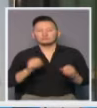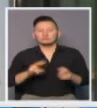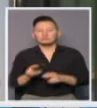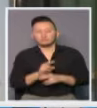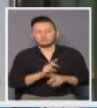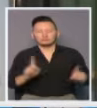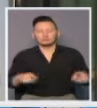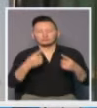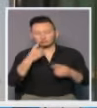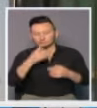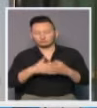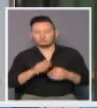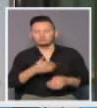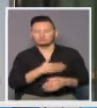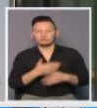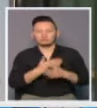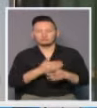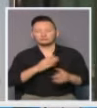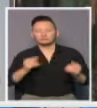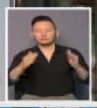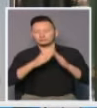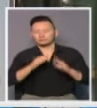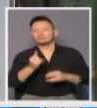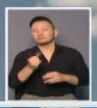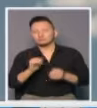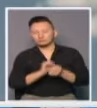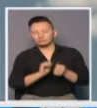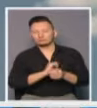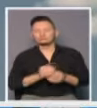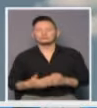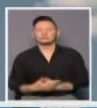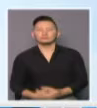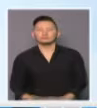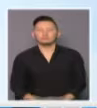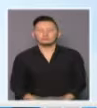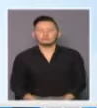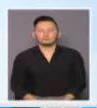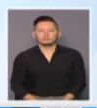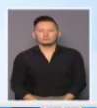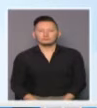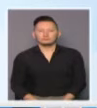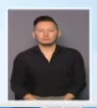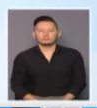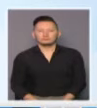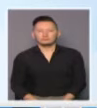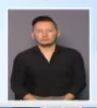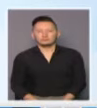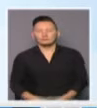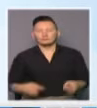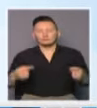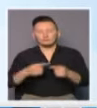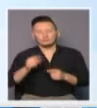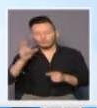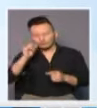реконструкция собора. С помощью спонсоров были обновлены кровли и фасад храма. Точную цифру, конечно, невозможно